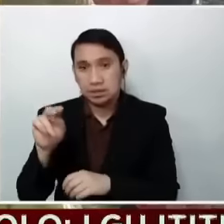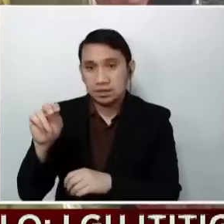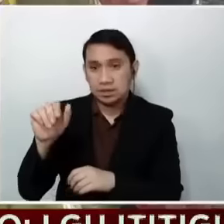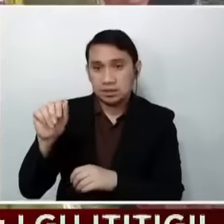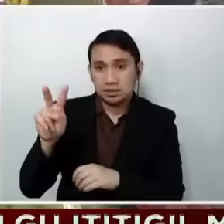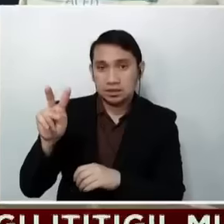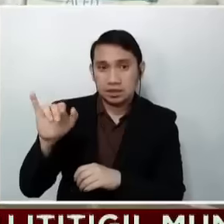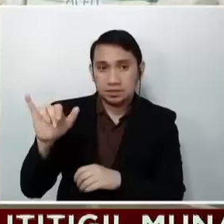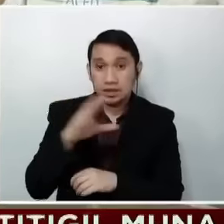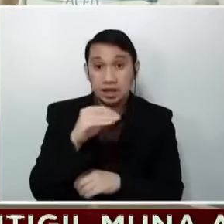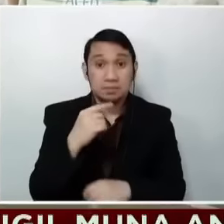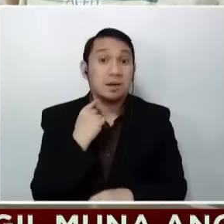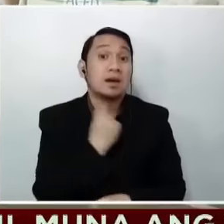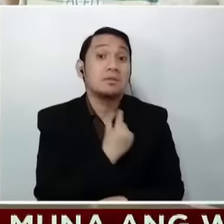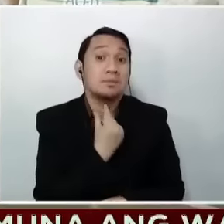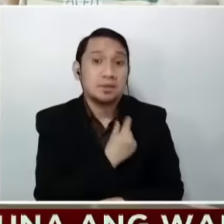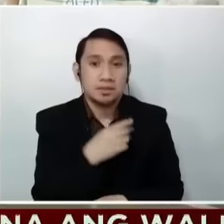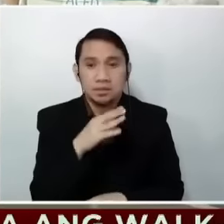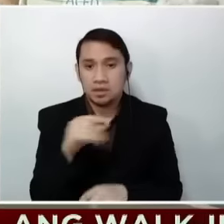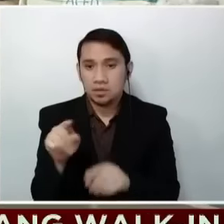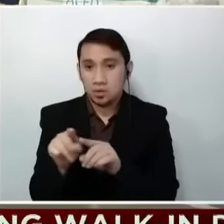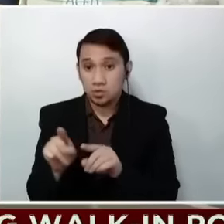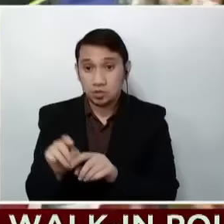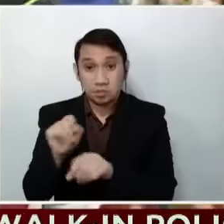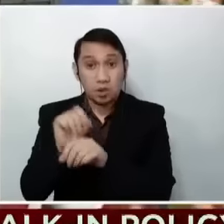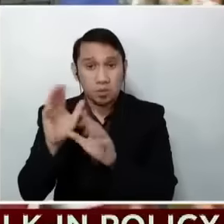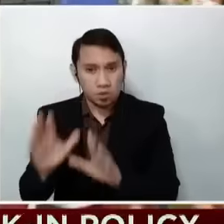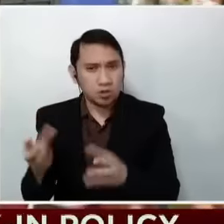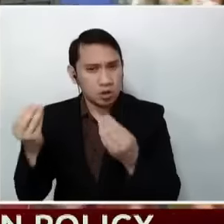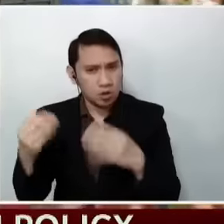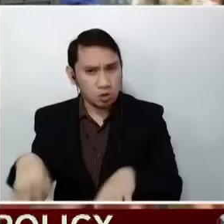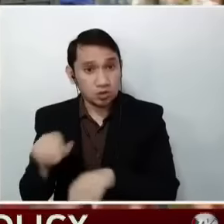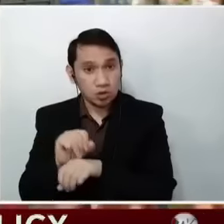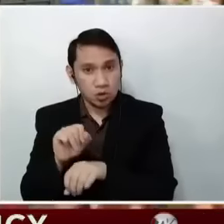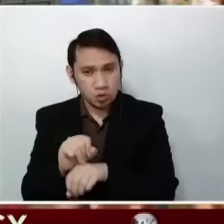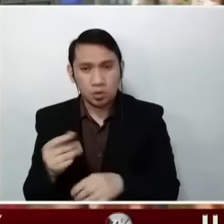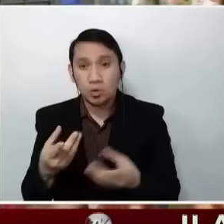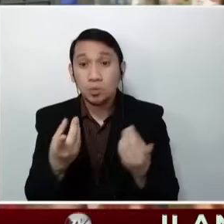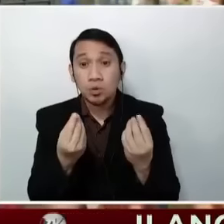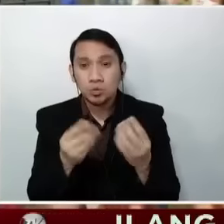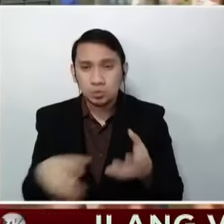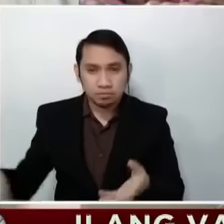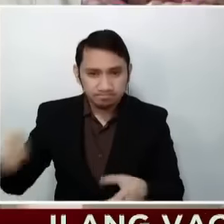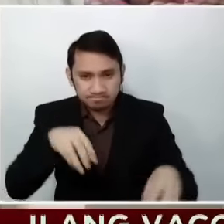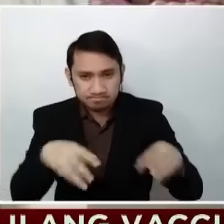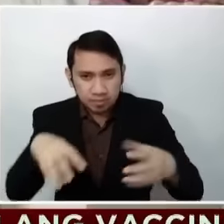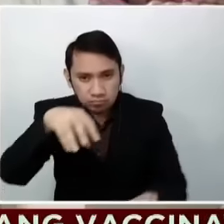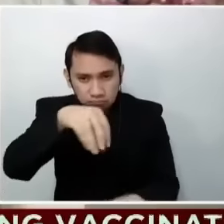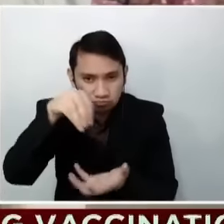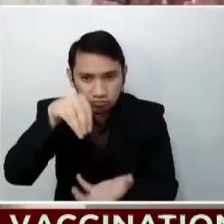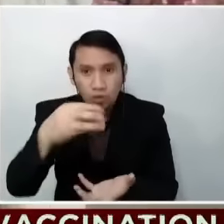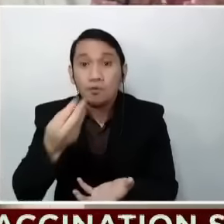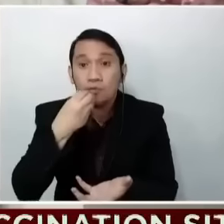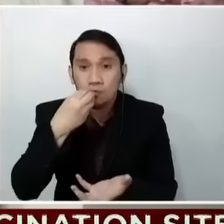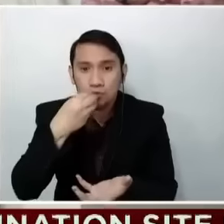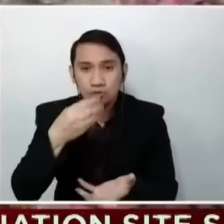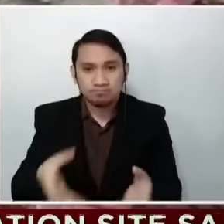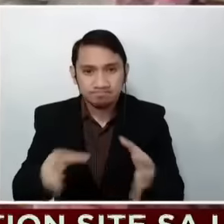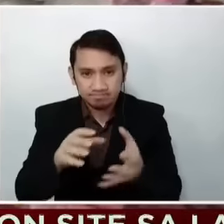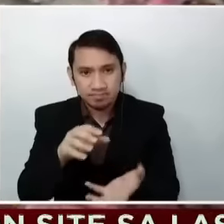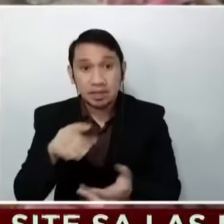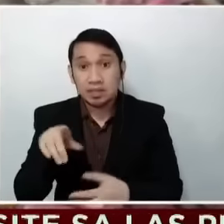paring Hesuita at ilang mga empleyadong nawala ng trabaho sa pagre-repack ng mga gulay sa gym ng Ateneo. Sumali rin sa